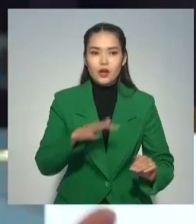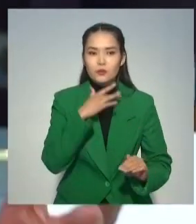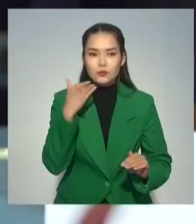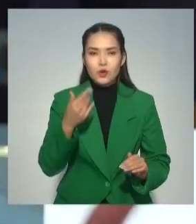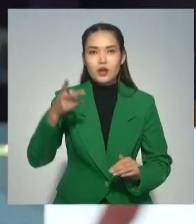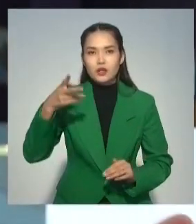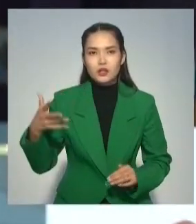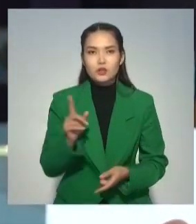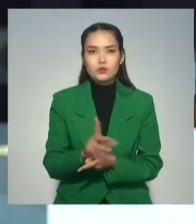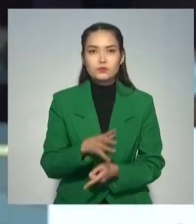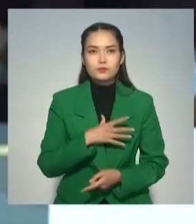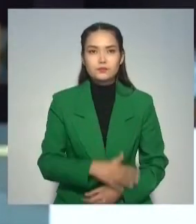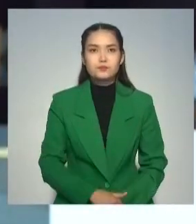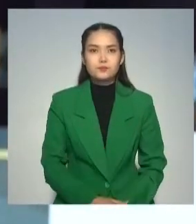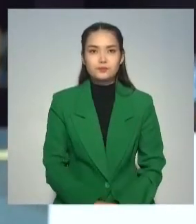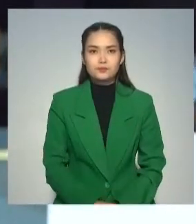назарда болуы тиіс.